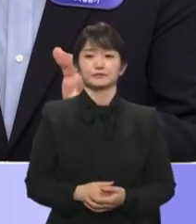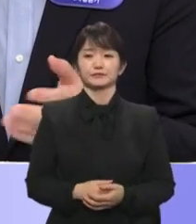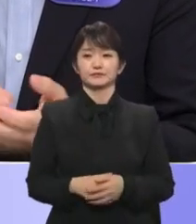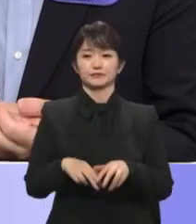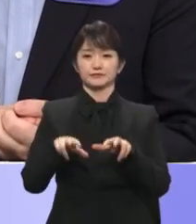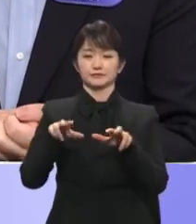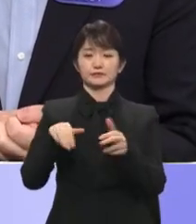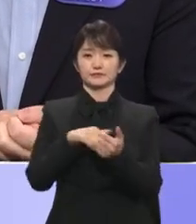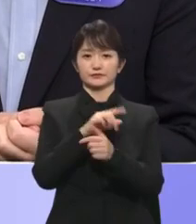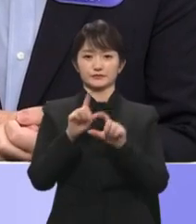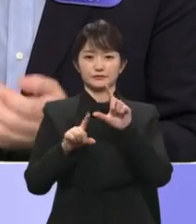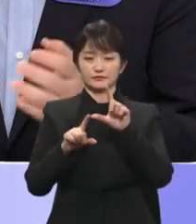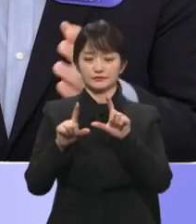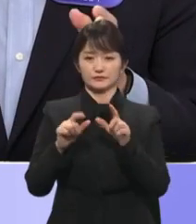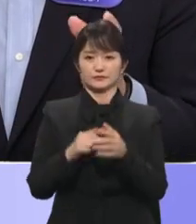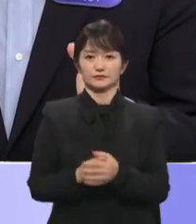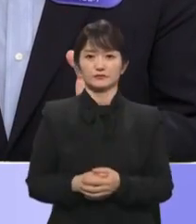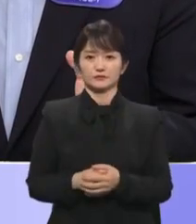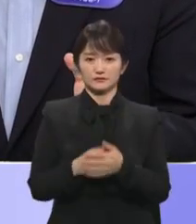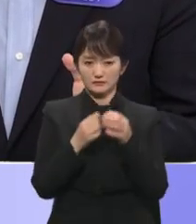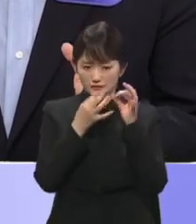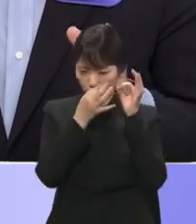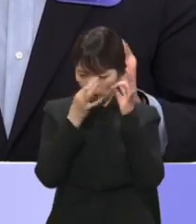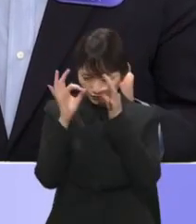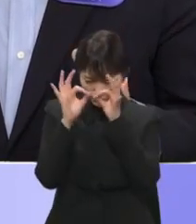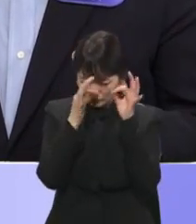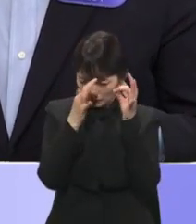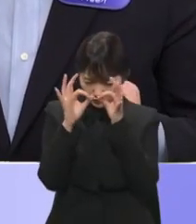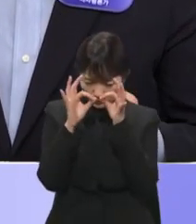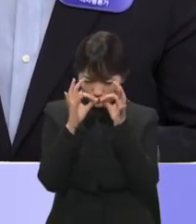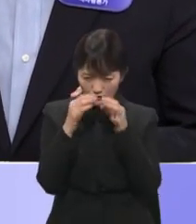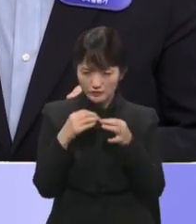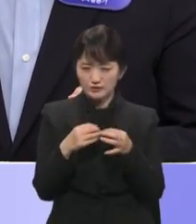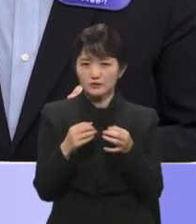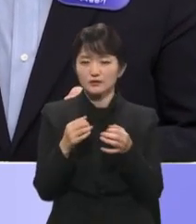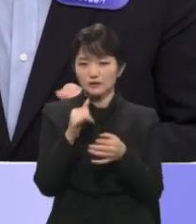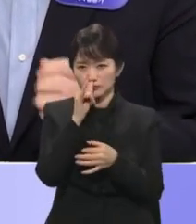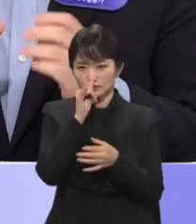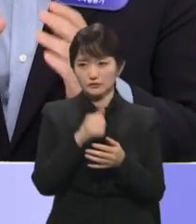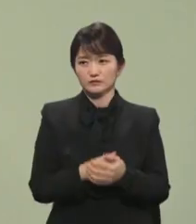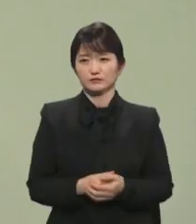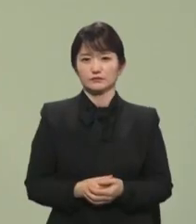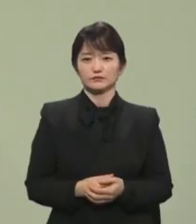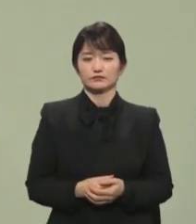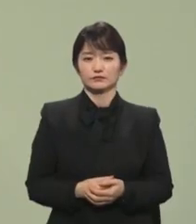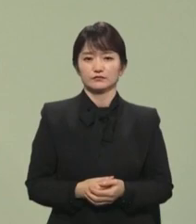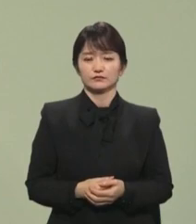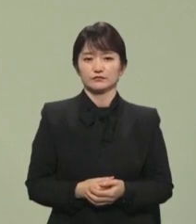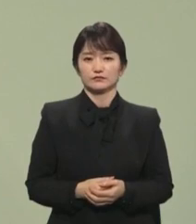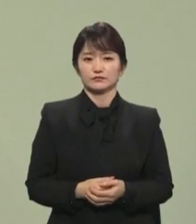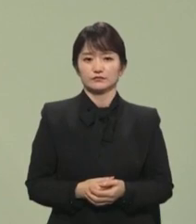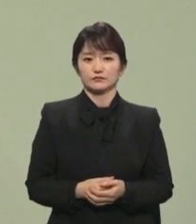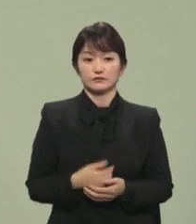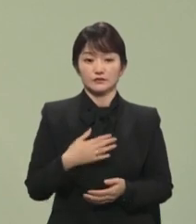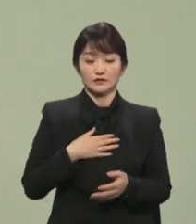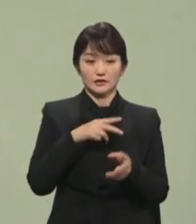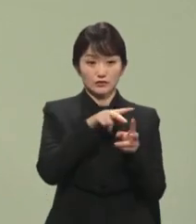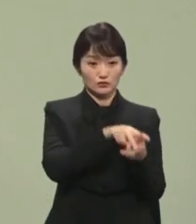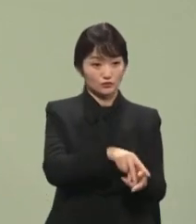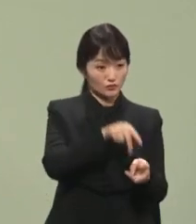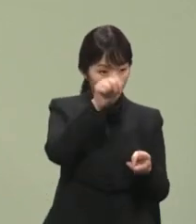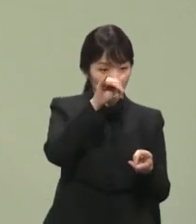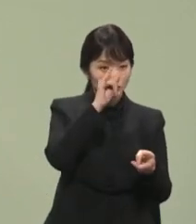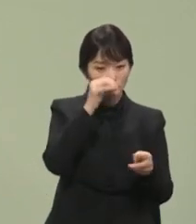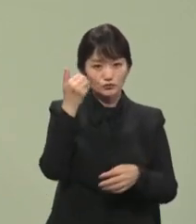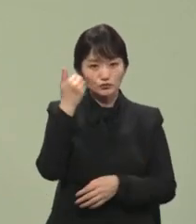상황은 역대급 눈치 게임이 진행 중이다 뒤로는 이제 내가 나갈 수도 있는데 말이야라고 하지만 누군가 한 발을 내어서